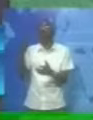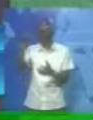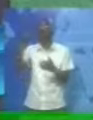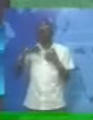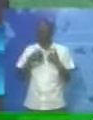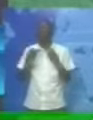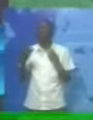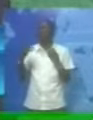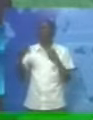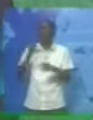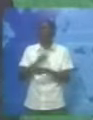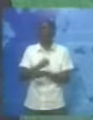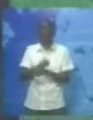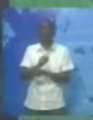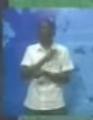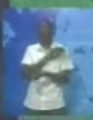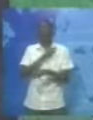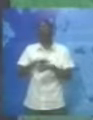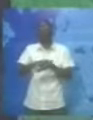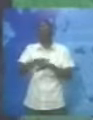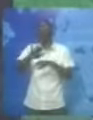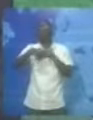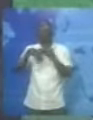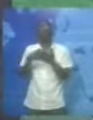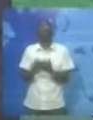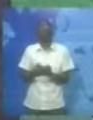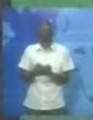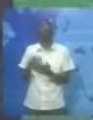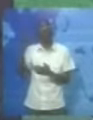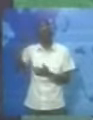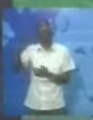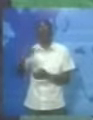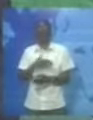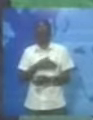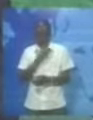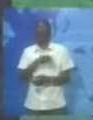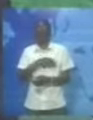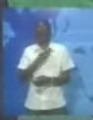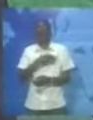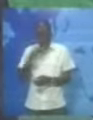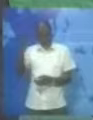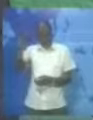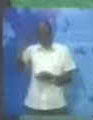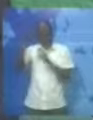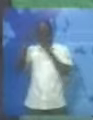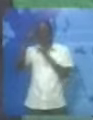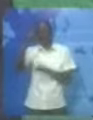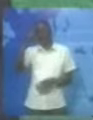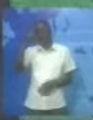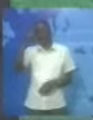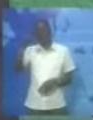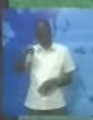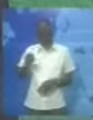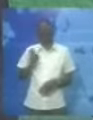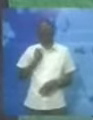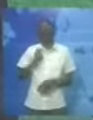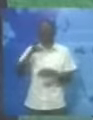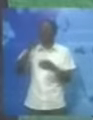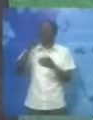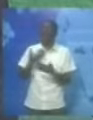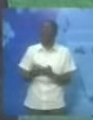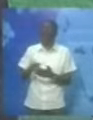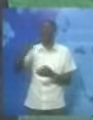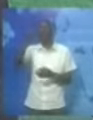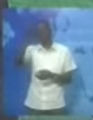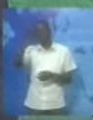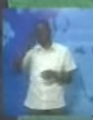de travail et surtout un enthousiasme qui me plaît. Parce qu'il a raison quand il dit que c'est capital que les